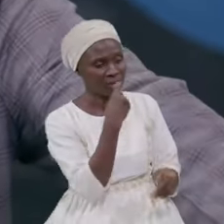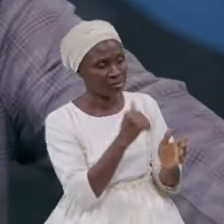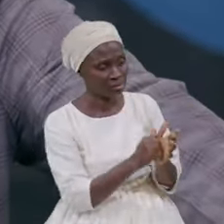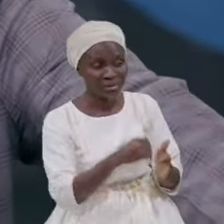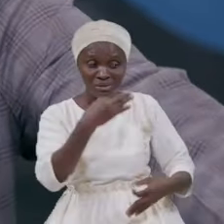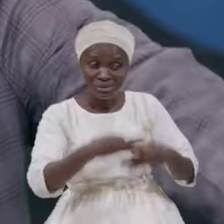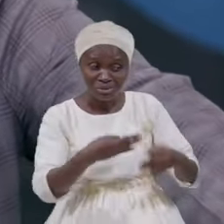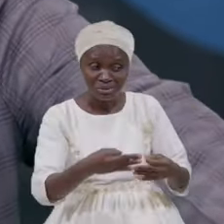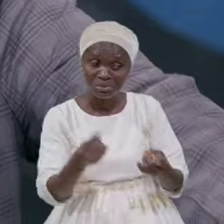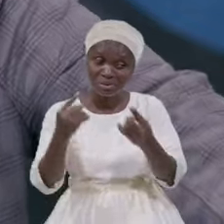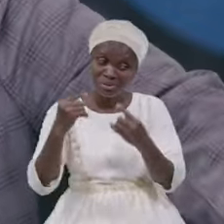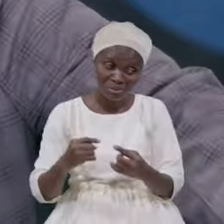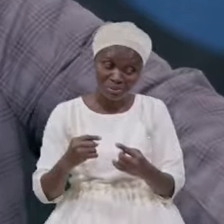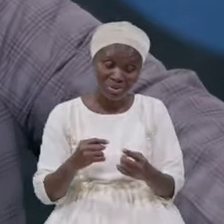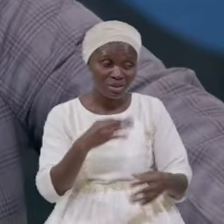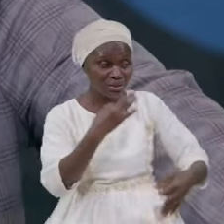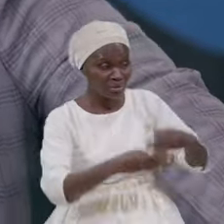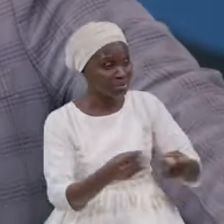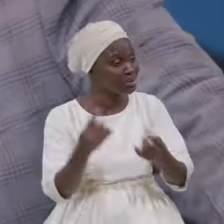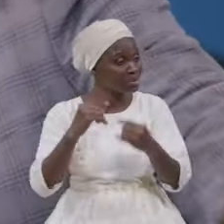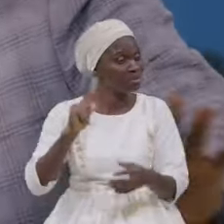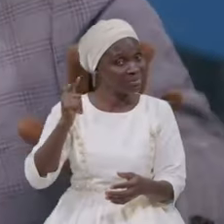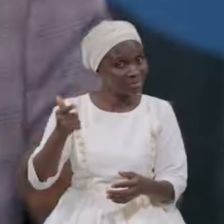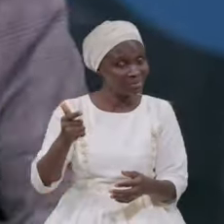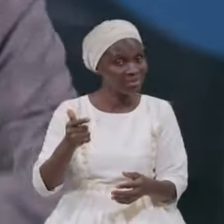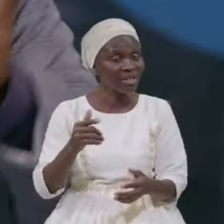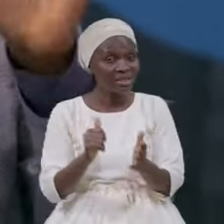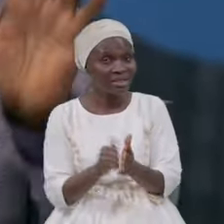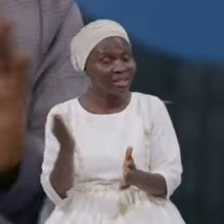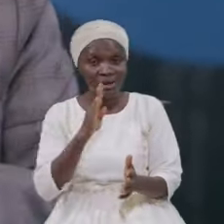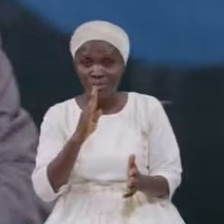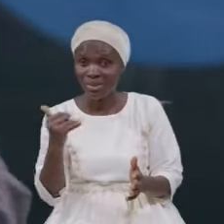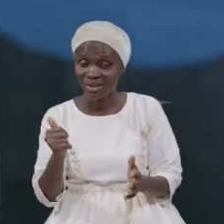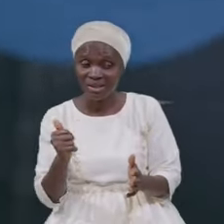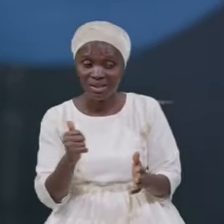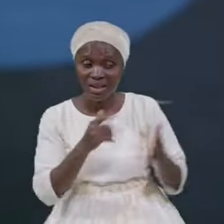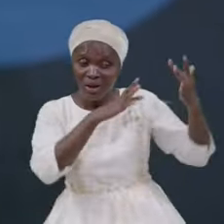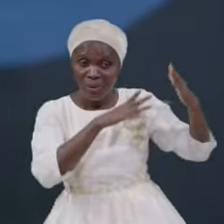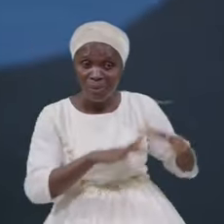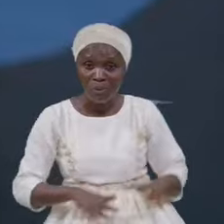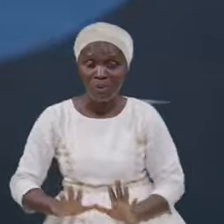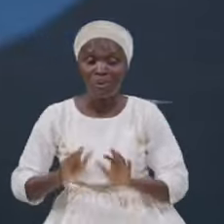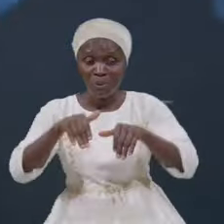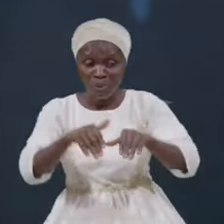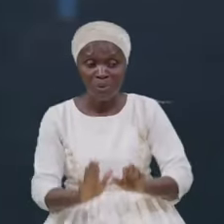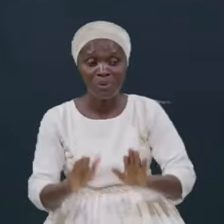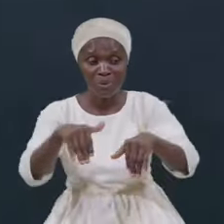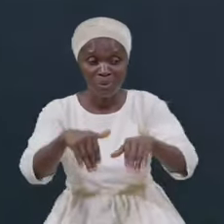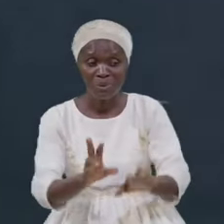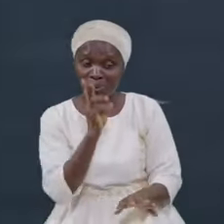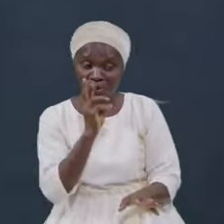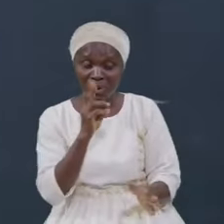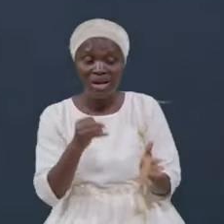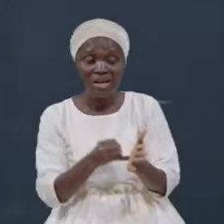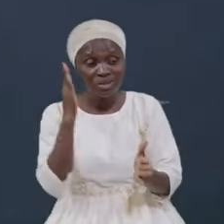Il y aura un déluge et qui va couvrir toute la terre. Les gens